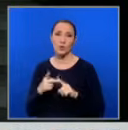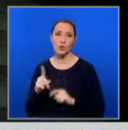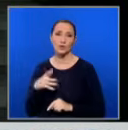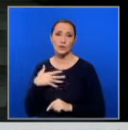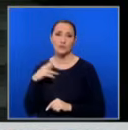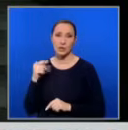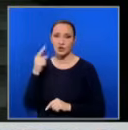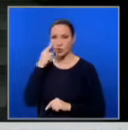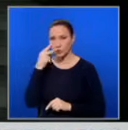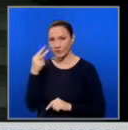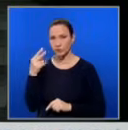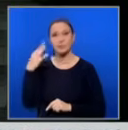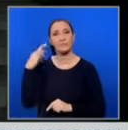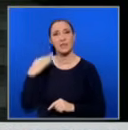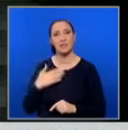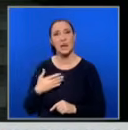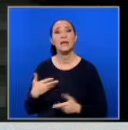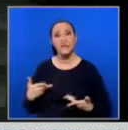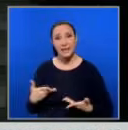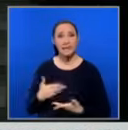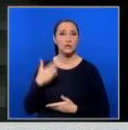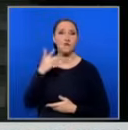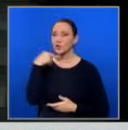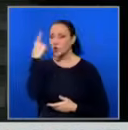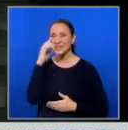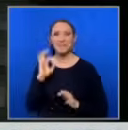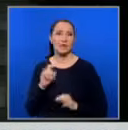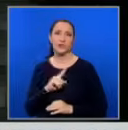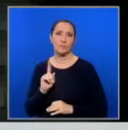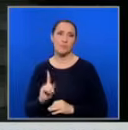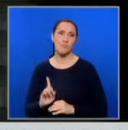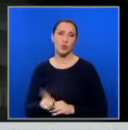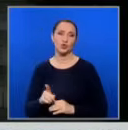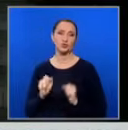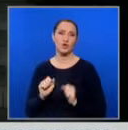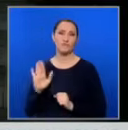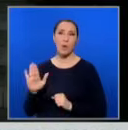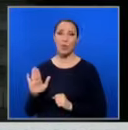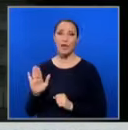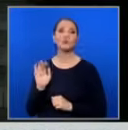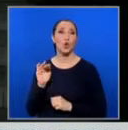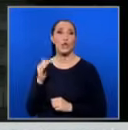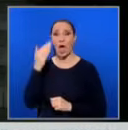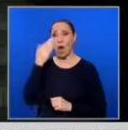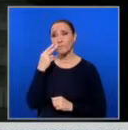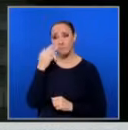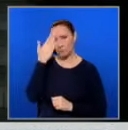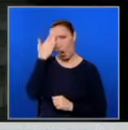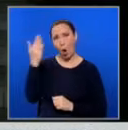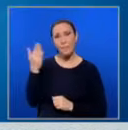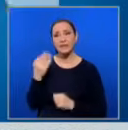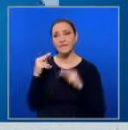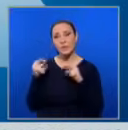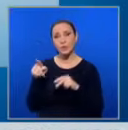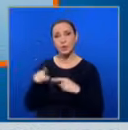кажа, е, че очевидно, че президентът е заинтересовано лице, така че няма как да очакваме от него той да бъде обективен наблюдател на този